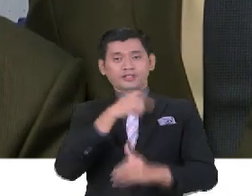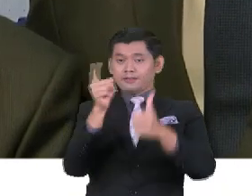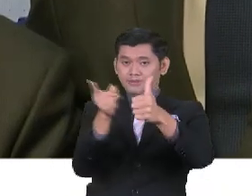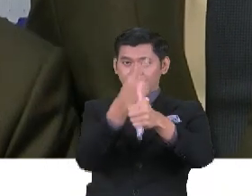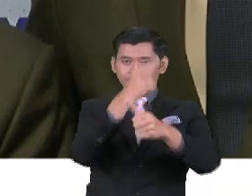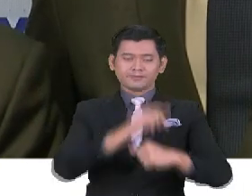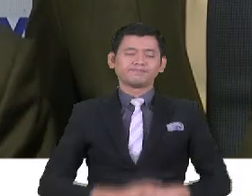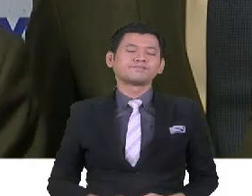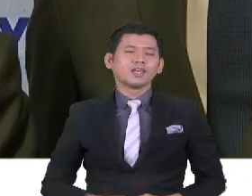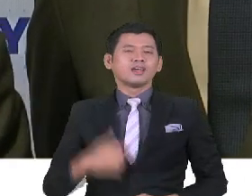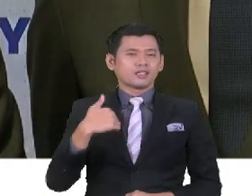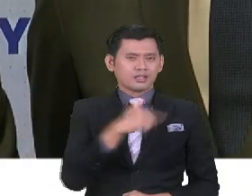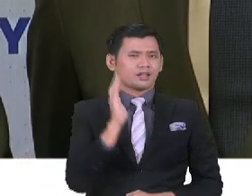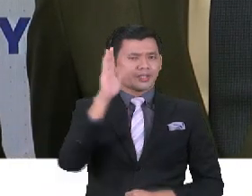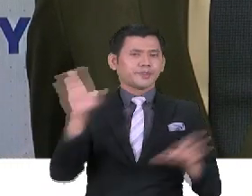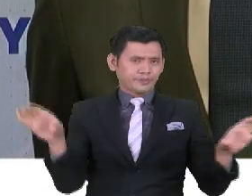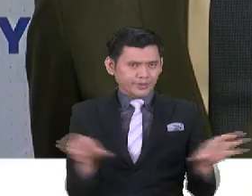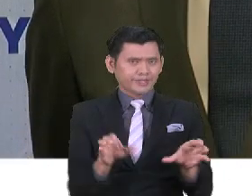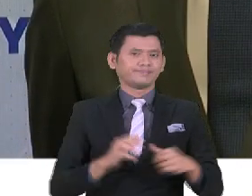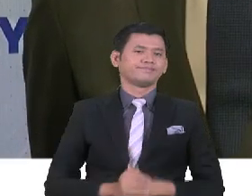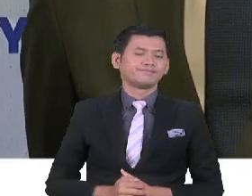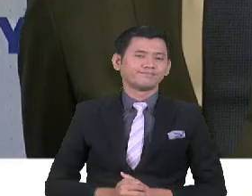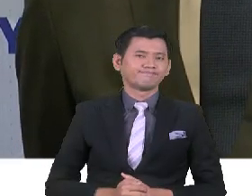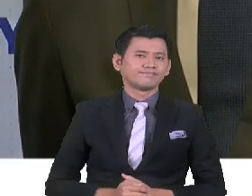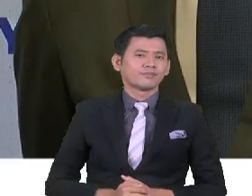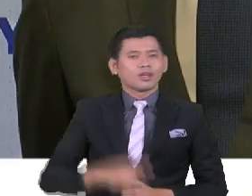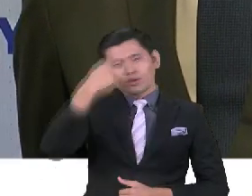pertama yang akan dibuat oleh KPIB.